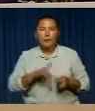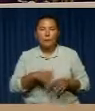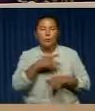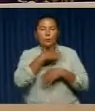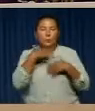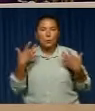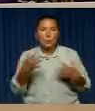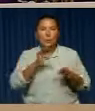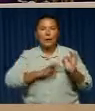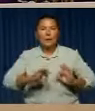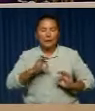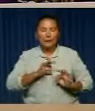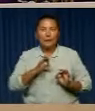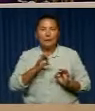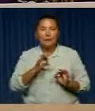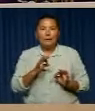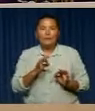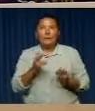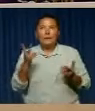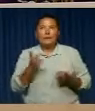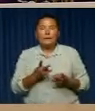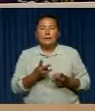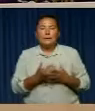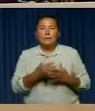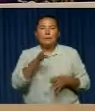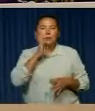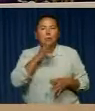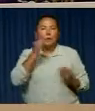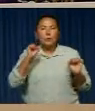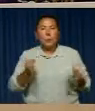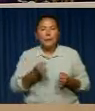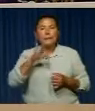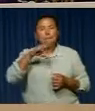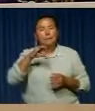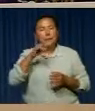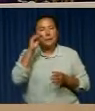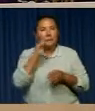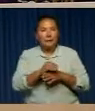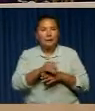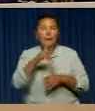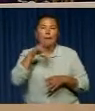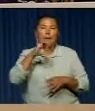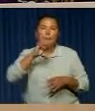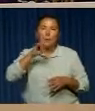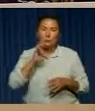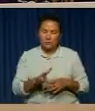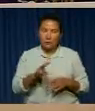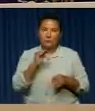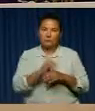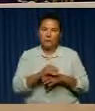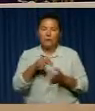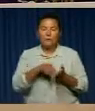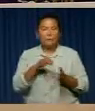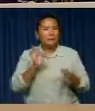көп пайдалы қасиеттері бар ағзаға. Жаңағы шай суымызға имбир салайық, лимон жеткілікті, бағасы